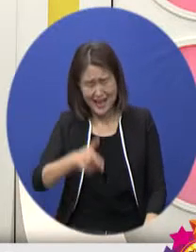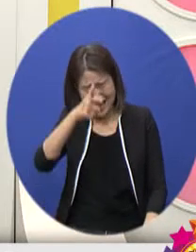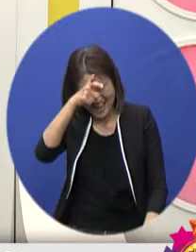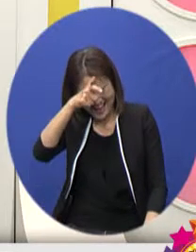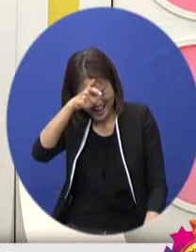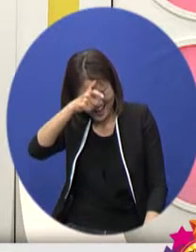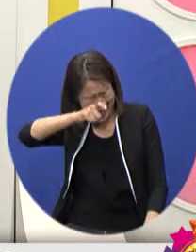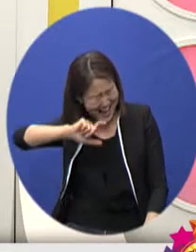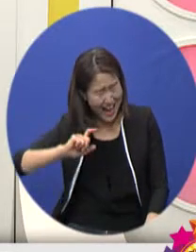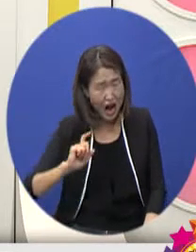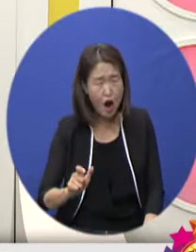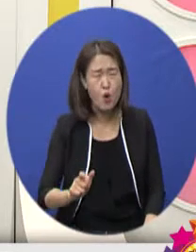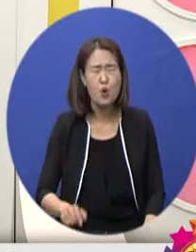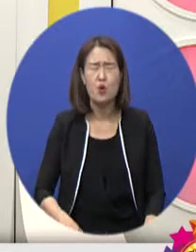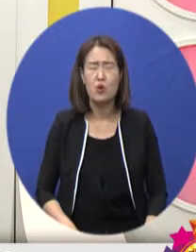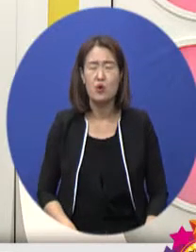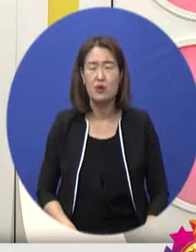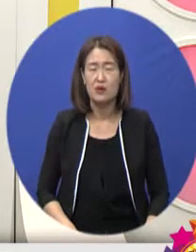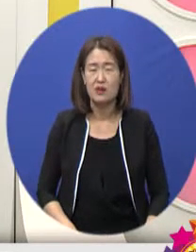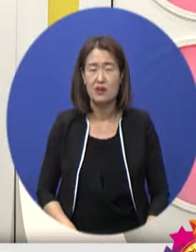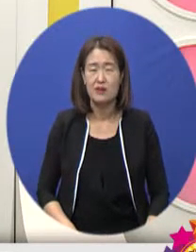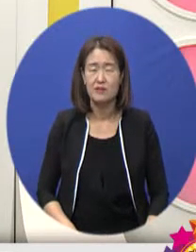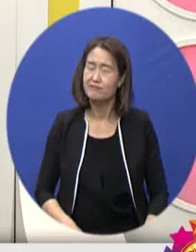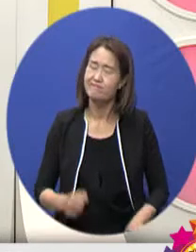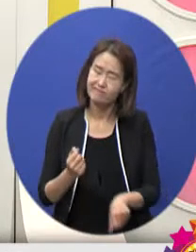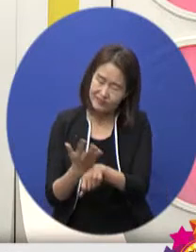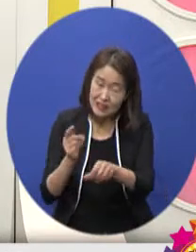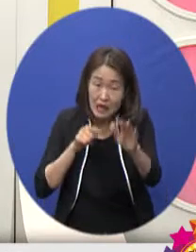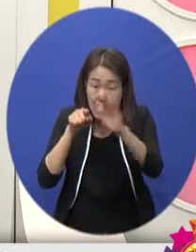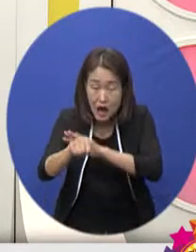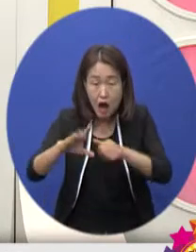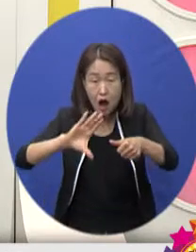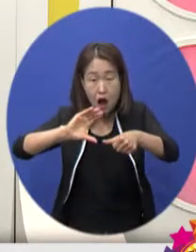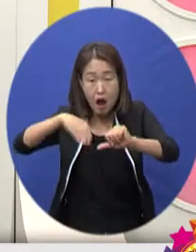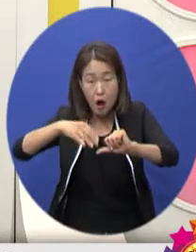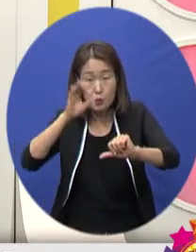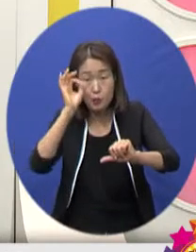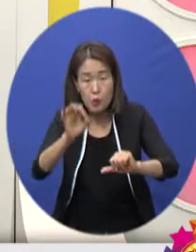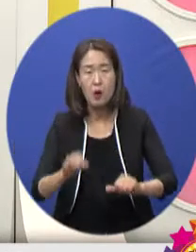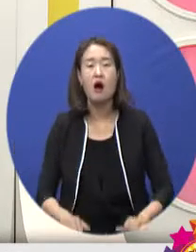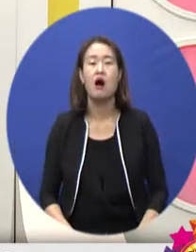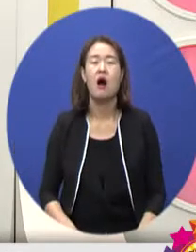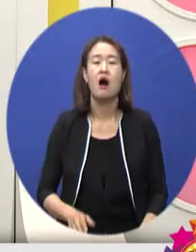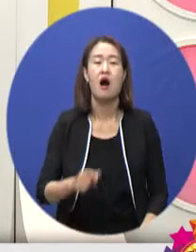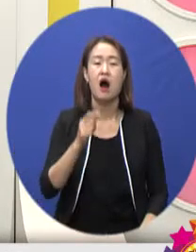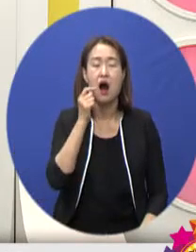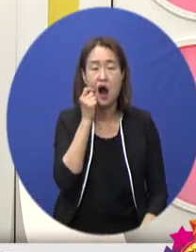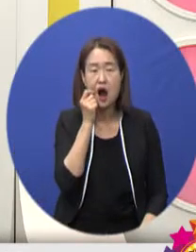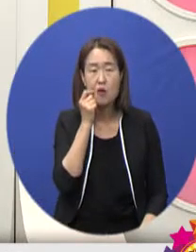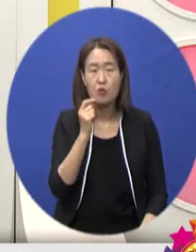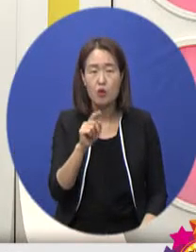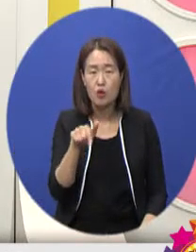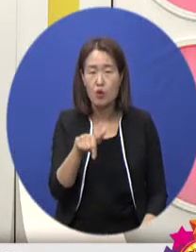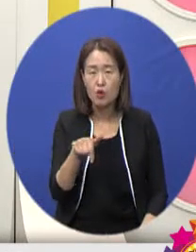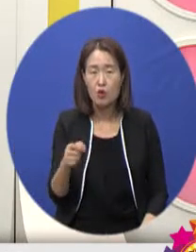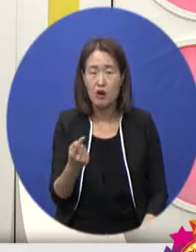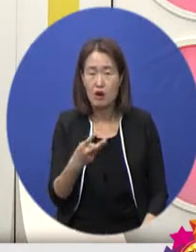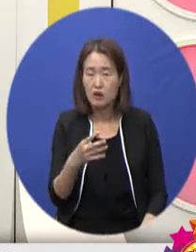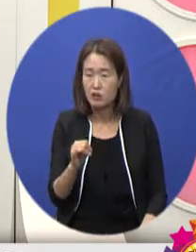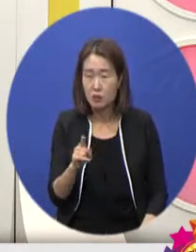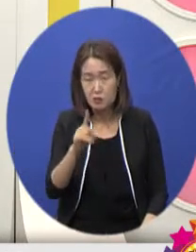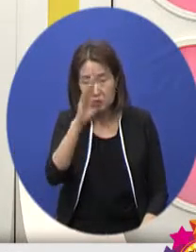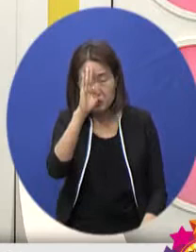해서 이제 가서 찍었더니. 네. 지금 뭐 꽈리라는 병이 이렇게